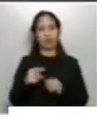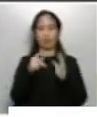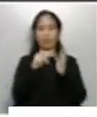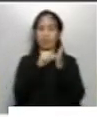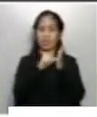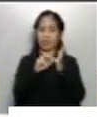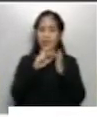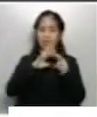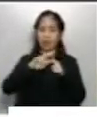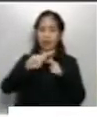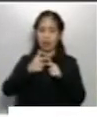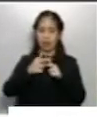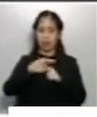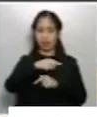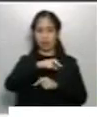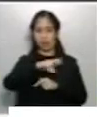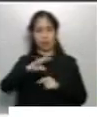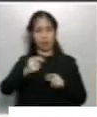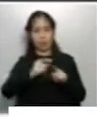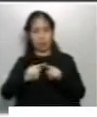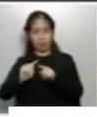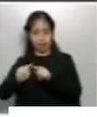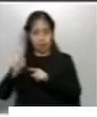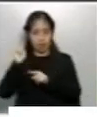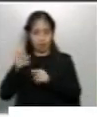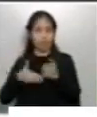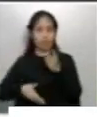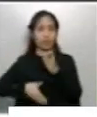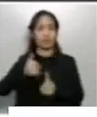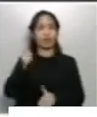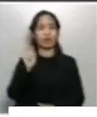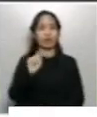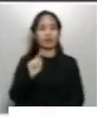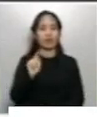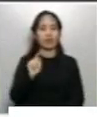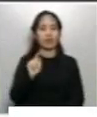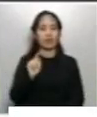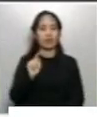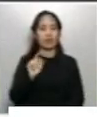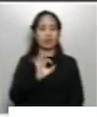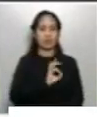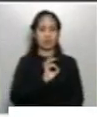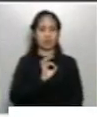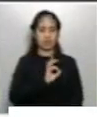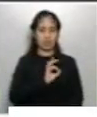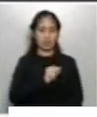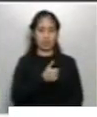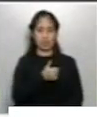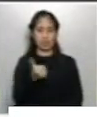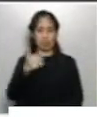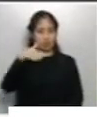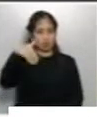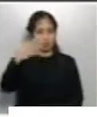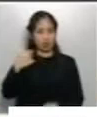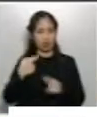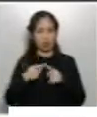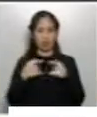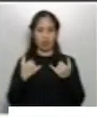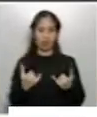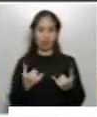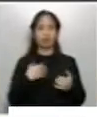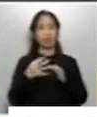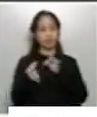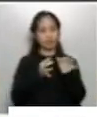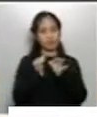างกฎหมายพระราชบัญญัติทั้งหลายนี่ต้องไปผ่านของสมาชิกสภาผู้แทนซะก่อนแต่วันนี้ท่านชี้แจง